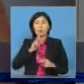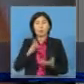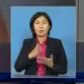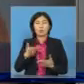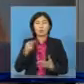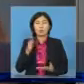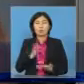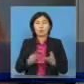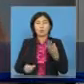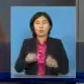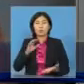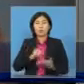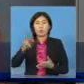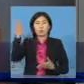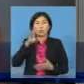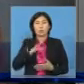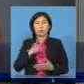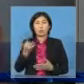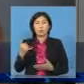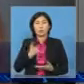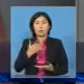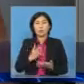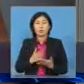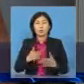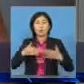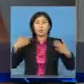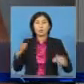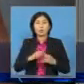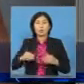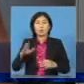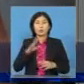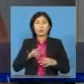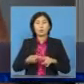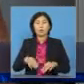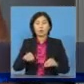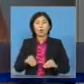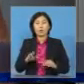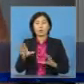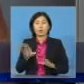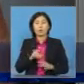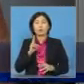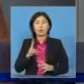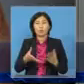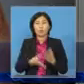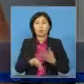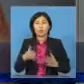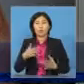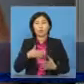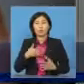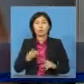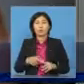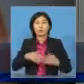есть где поиграть и позаниматься. Еще у нас большой двор, где можно сажать огород. Всем, кто откликнулся на нашу